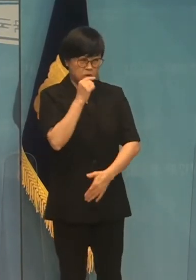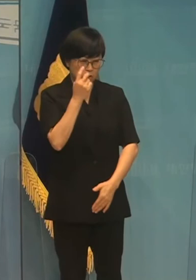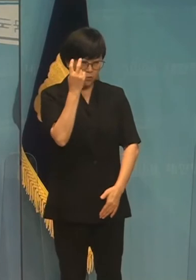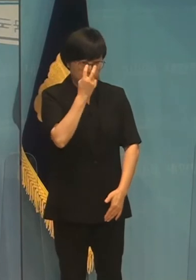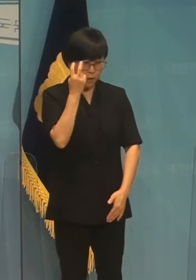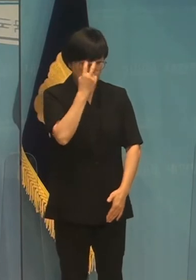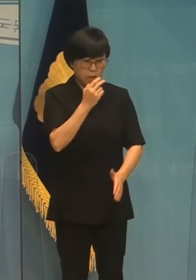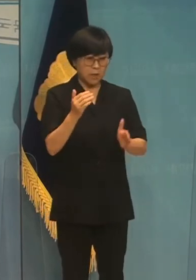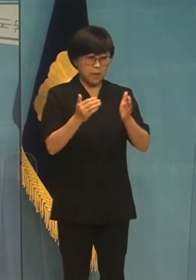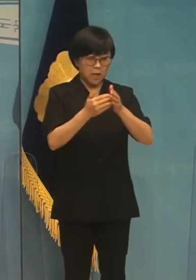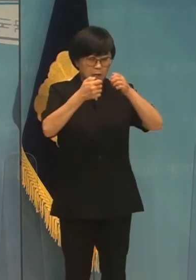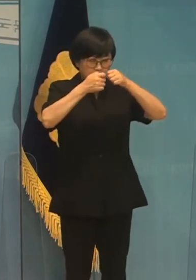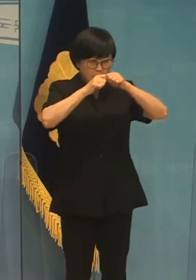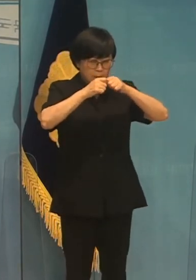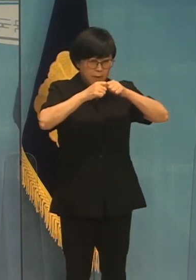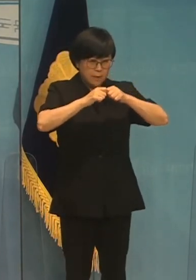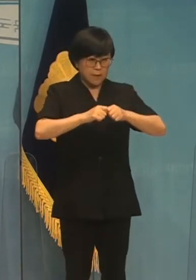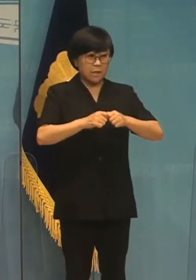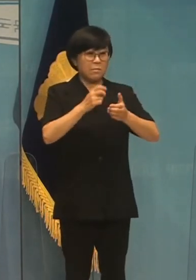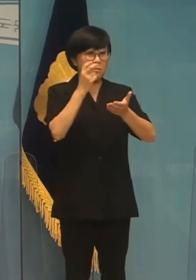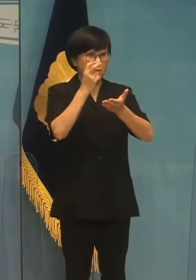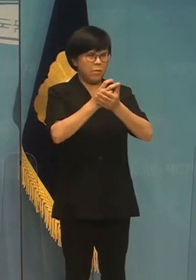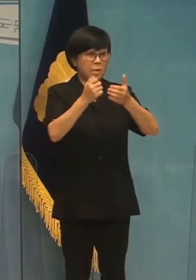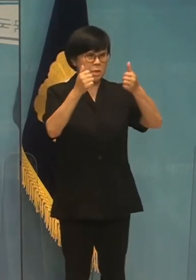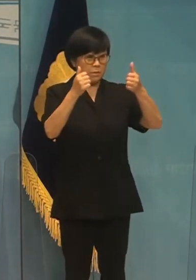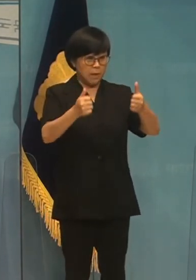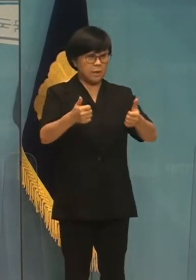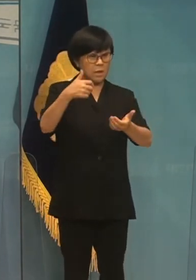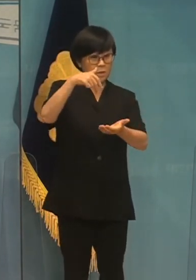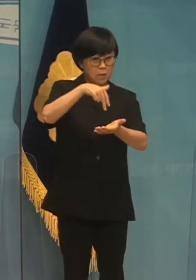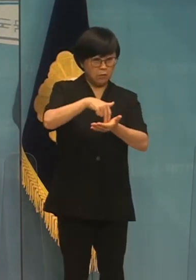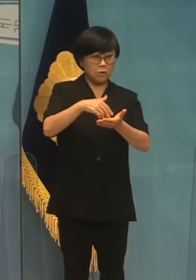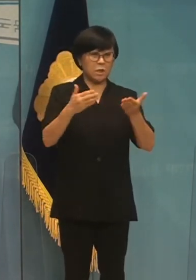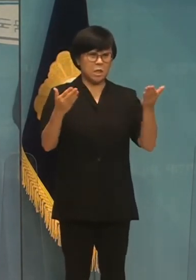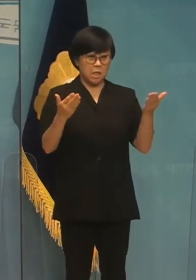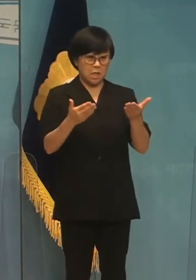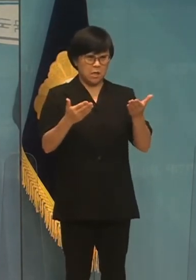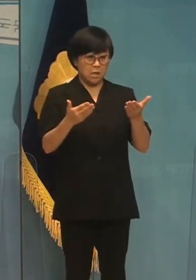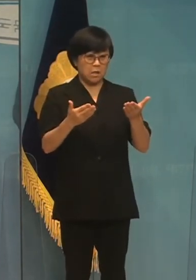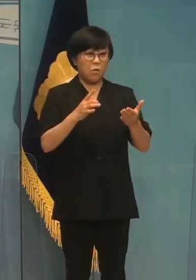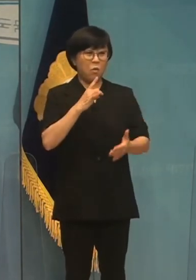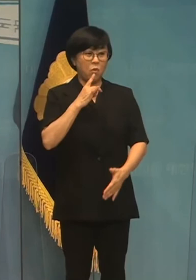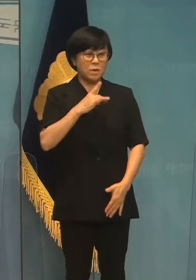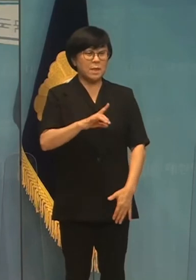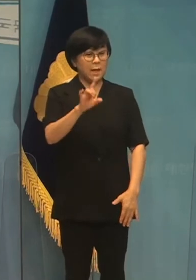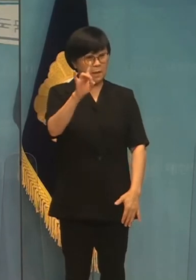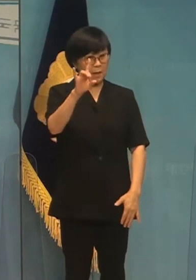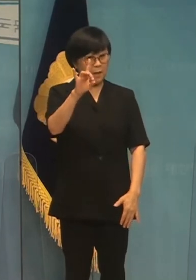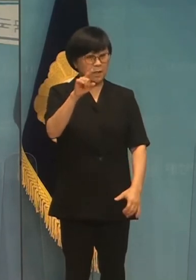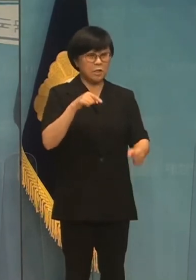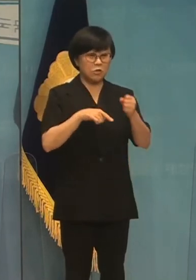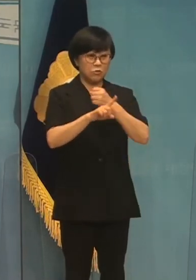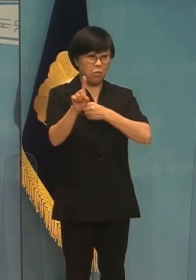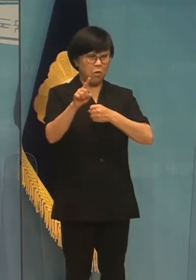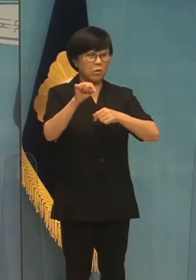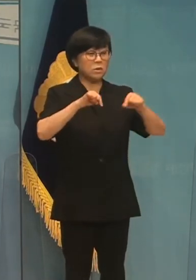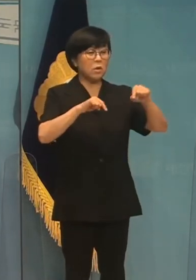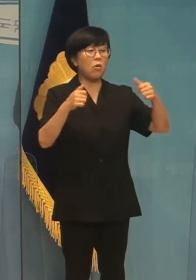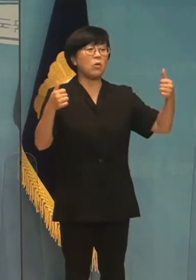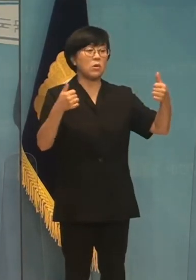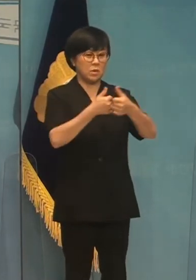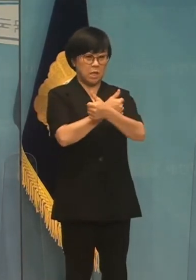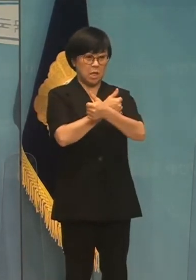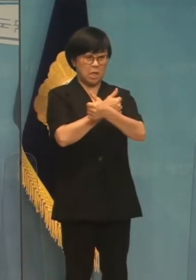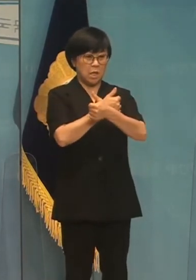수사하여 낱낱이 법의 심판대에 세우는 일도 오직 하나입니다. 정권